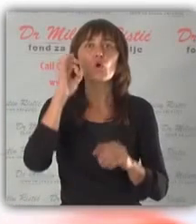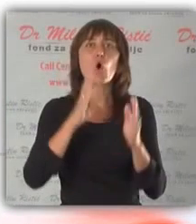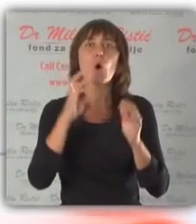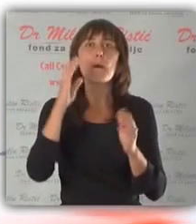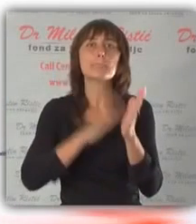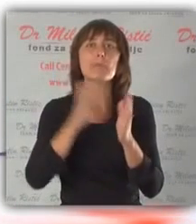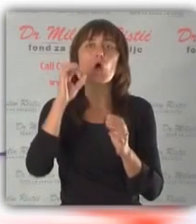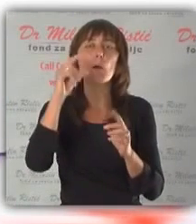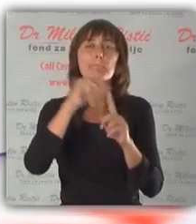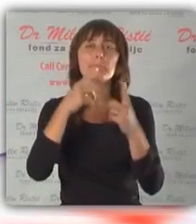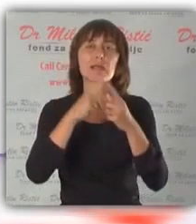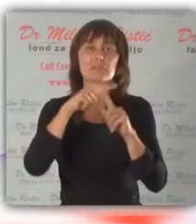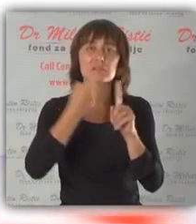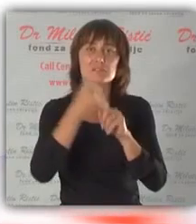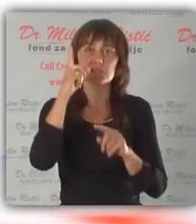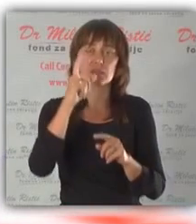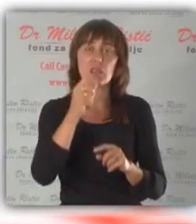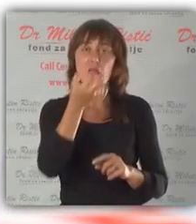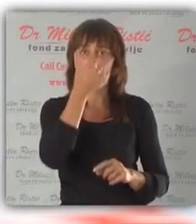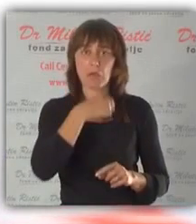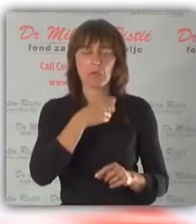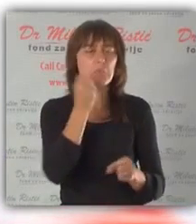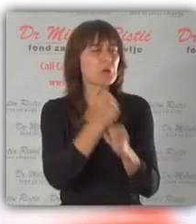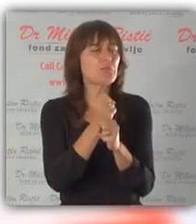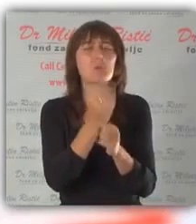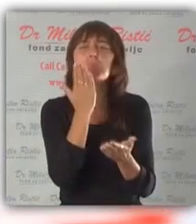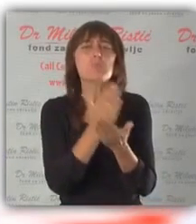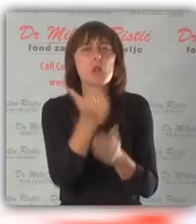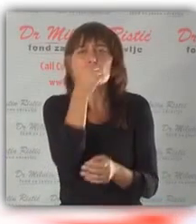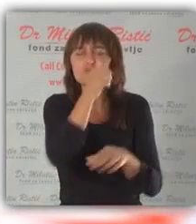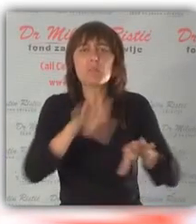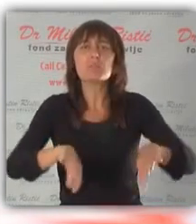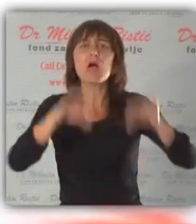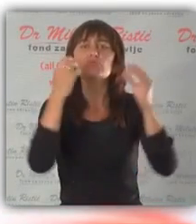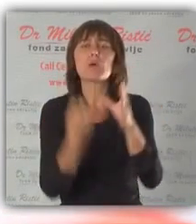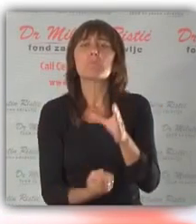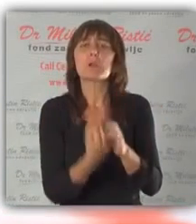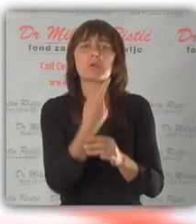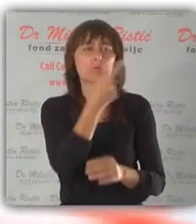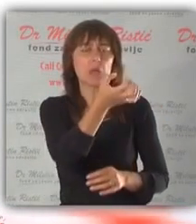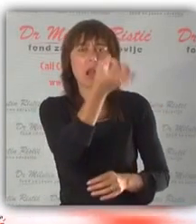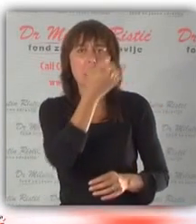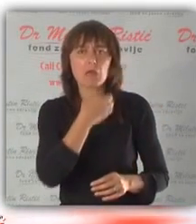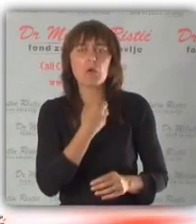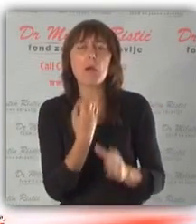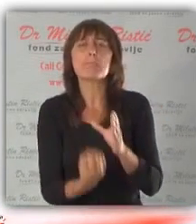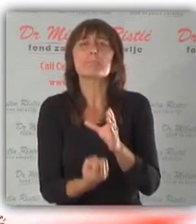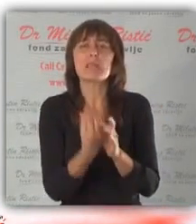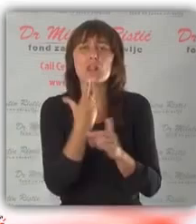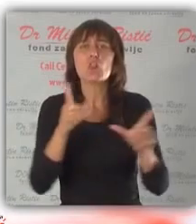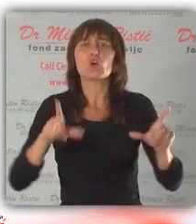Homeopatski lekovi, oni se prave od bilo čega što se može naći u prirodi. Znači, to mogu biti lekovi